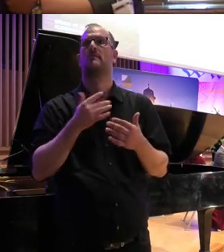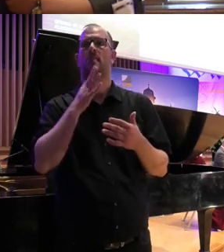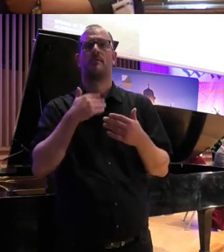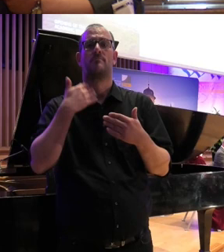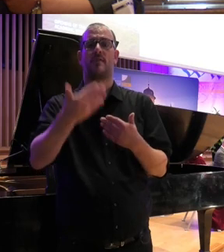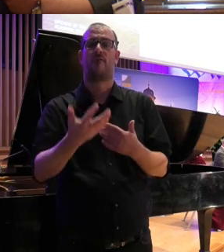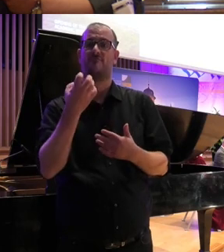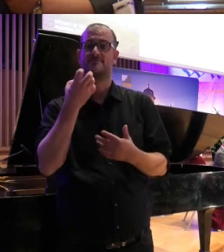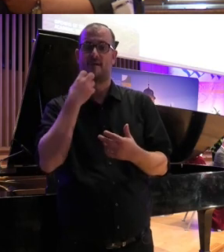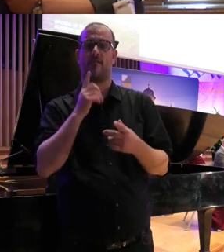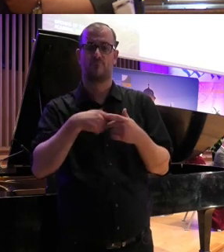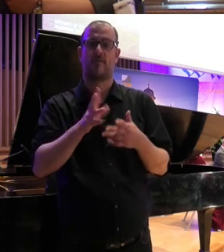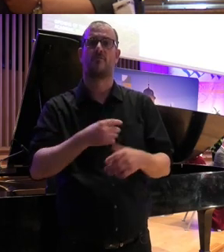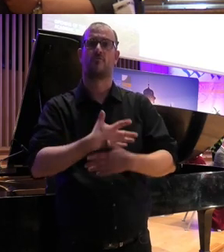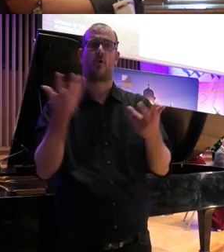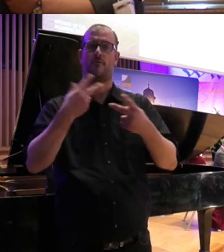nach dem 40. Lebensjahr hatten. Also